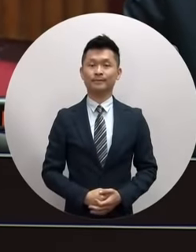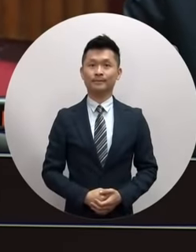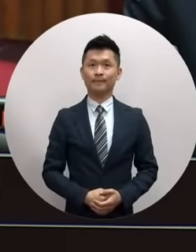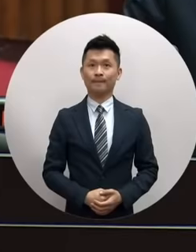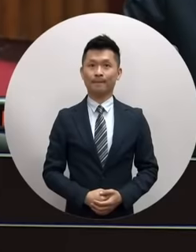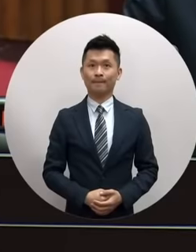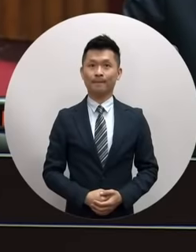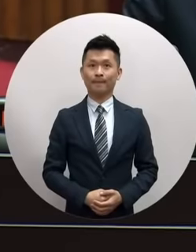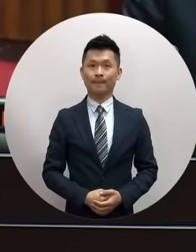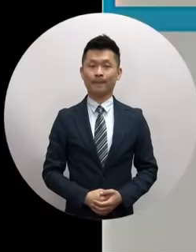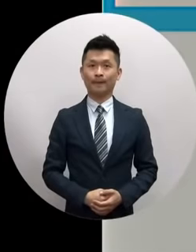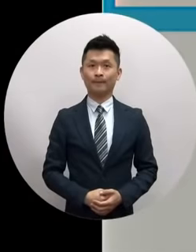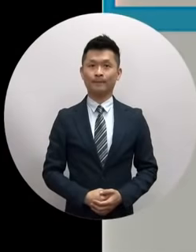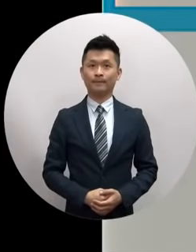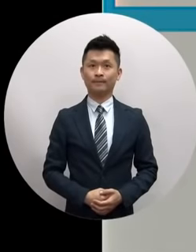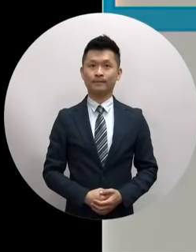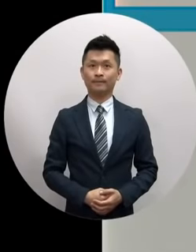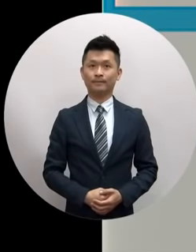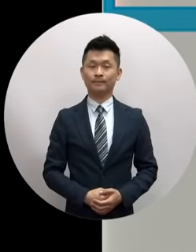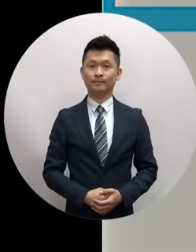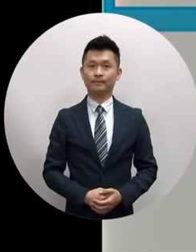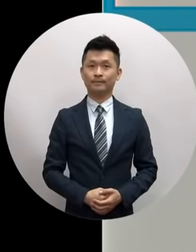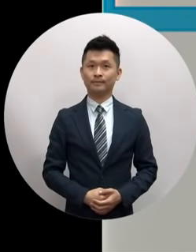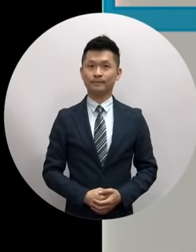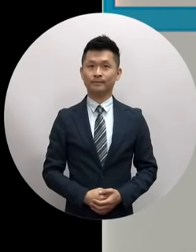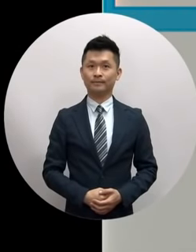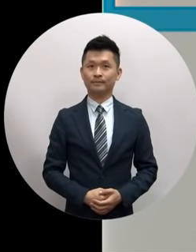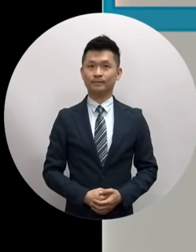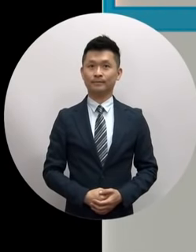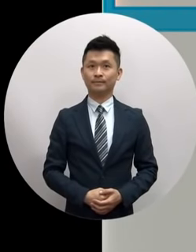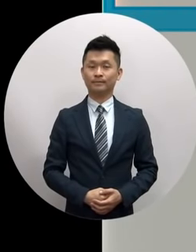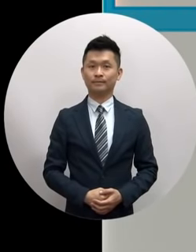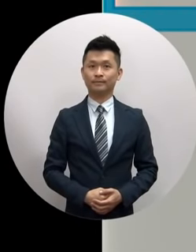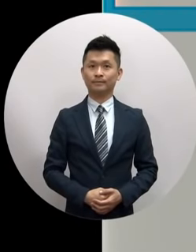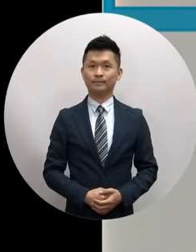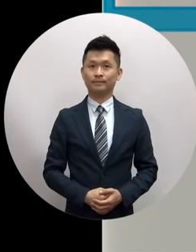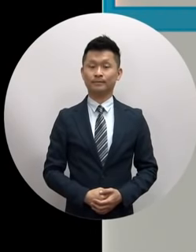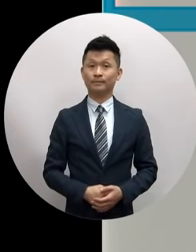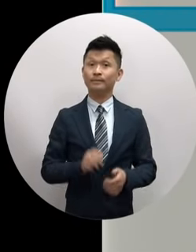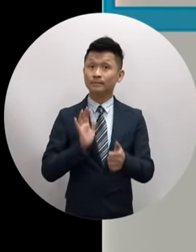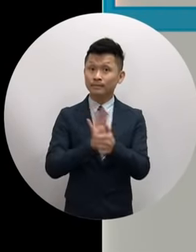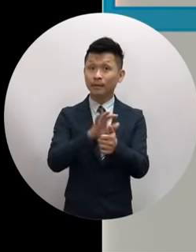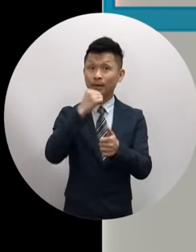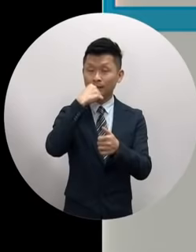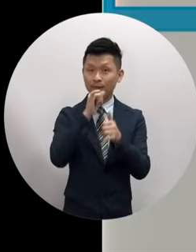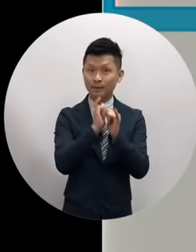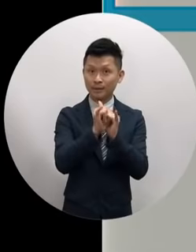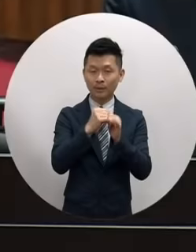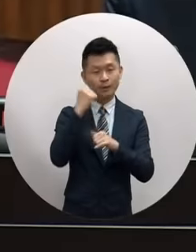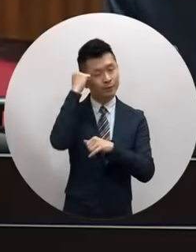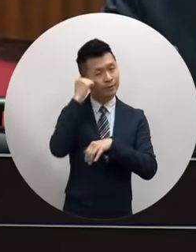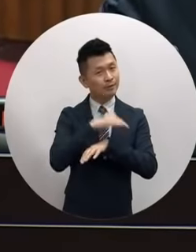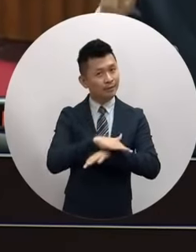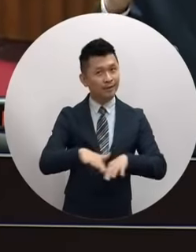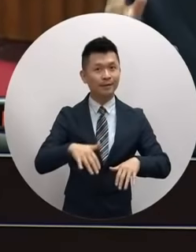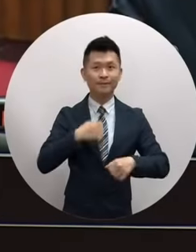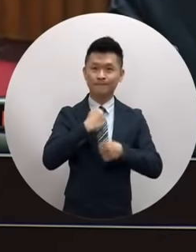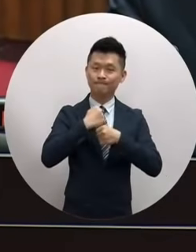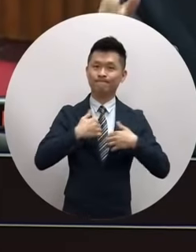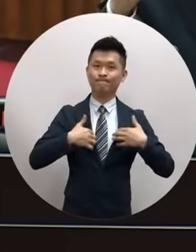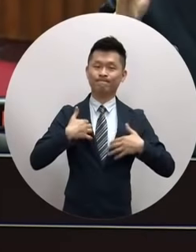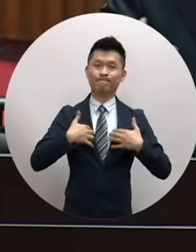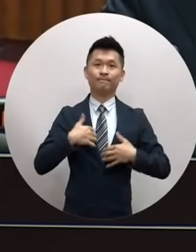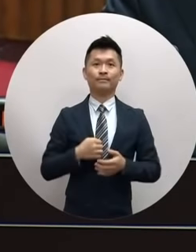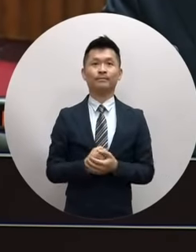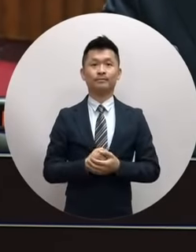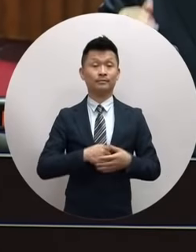面你最想做的三件事情是什么？ 就是让台湾人民能安居乐业，让台